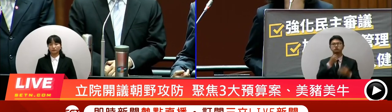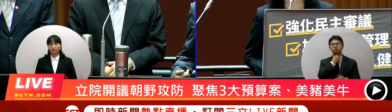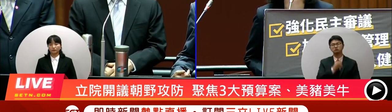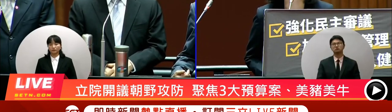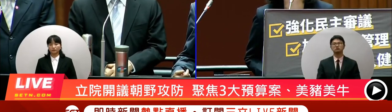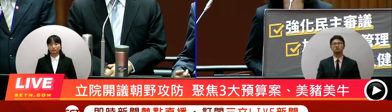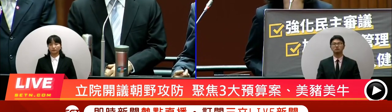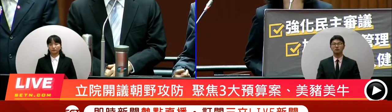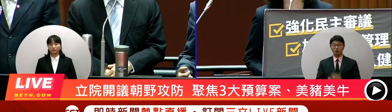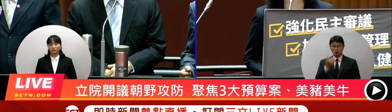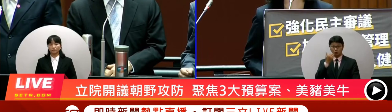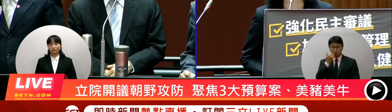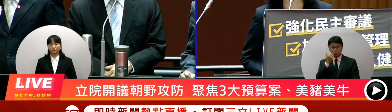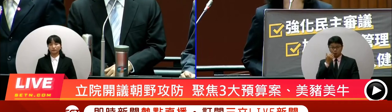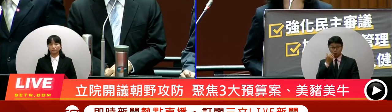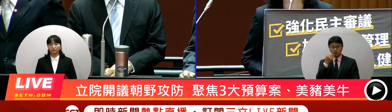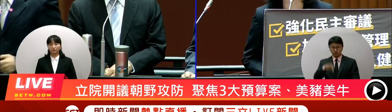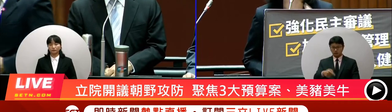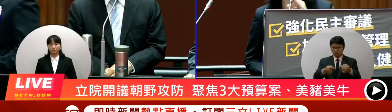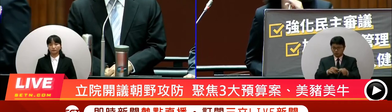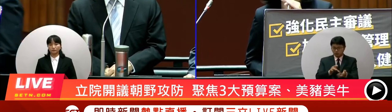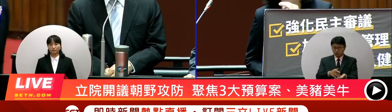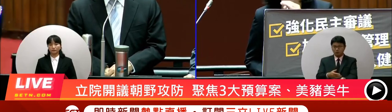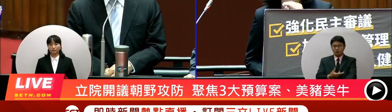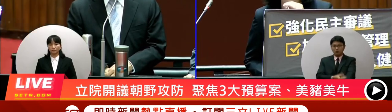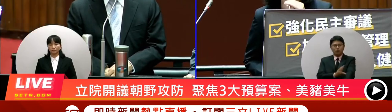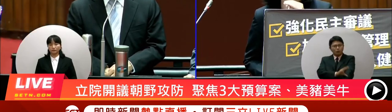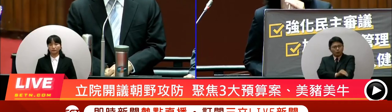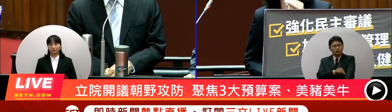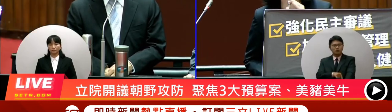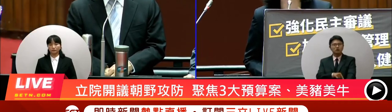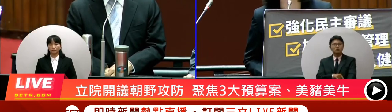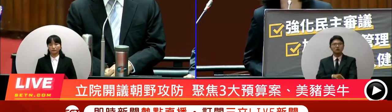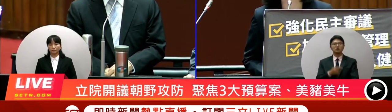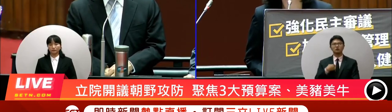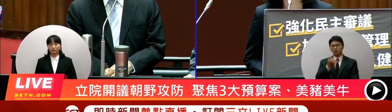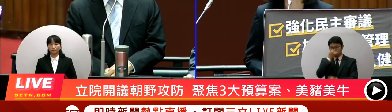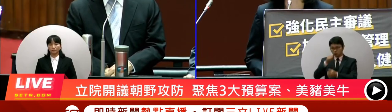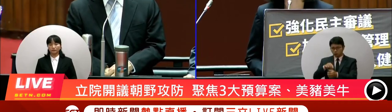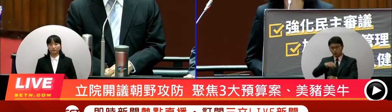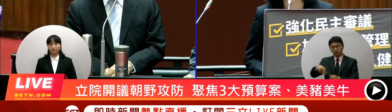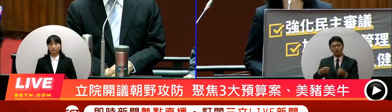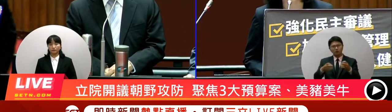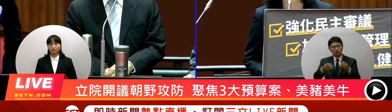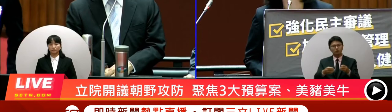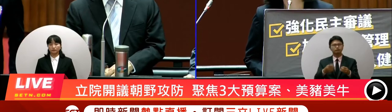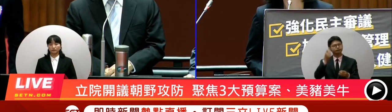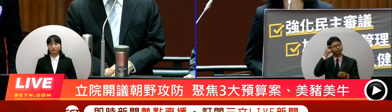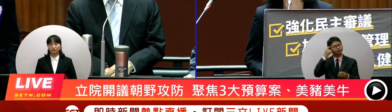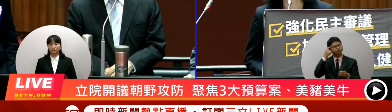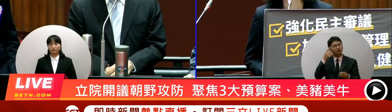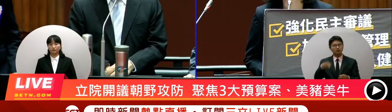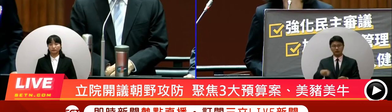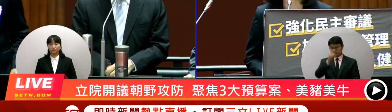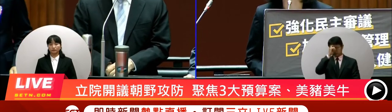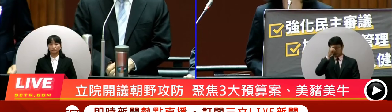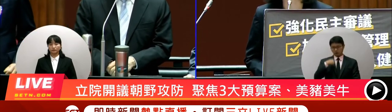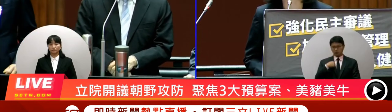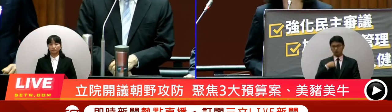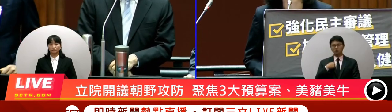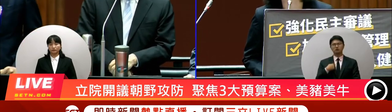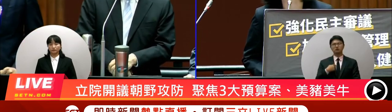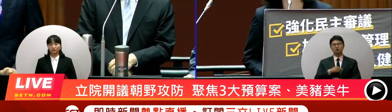有这个莱克多巴胺的标示恐怕会影响到猪农，这也与我们跟猪农的对谈当中其实不尽相同，猪农们其实很期待我们的标示上能够清楚的